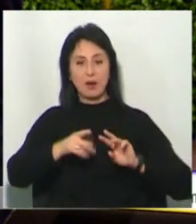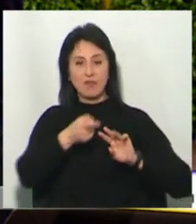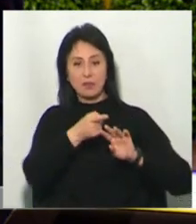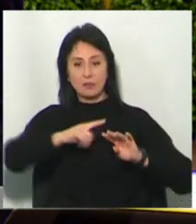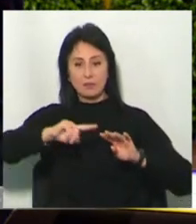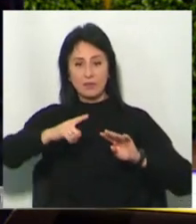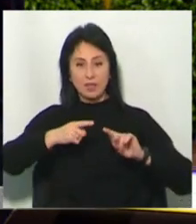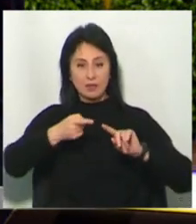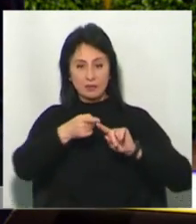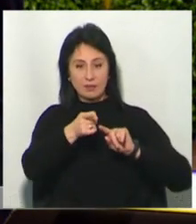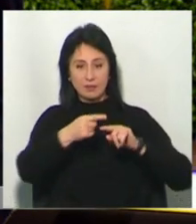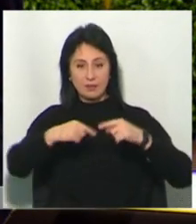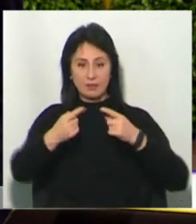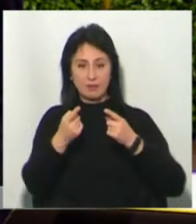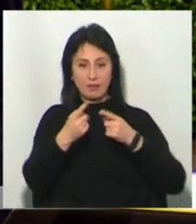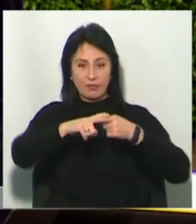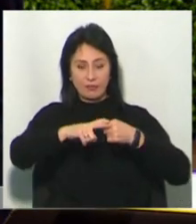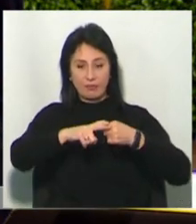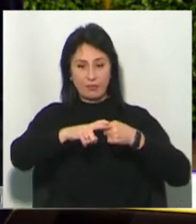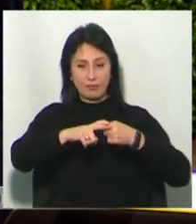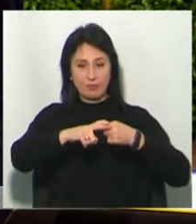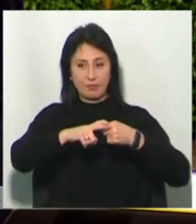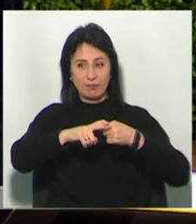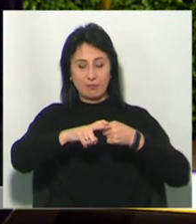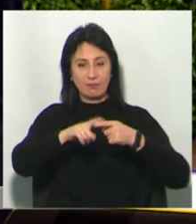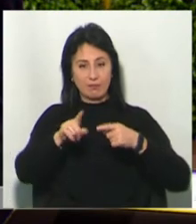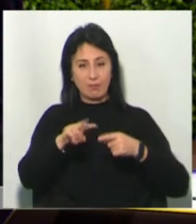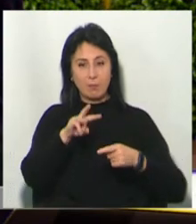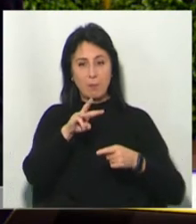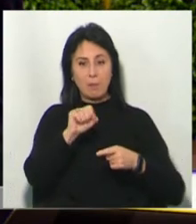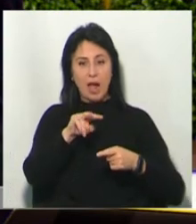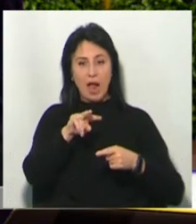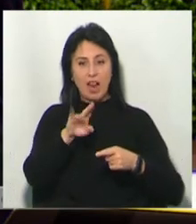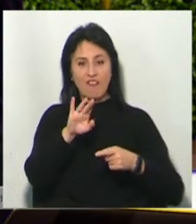და ვენური კაპილარები არის ერთმანეთთან ასე რომ ვთქვათ ქსელურად